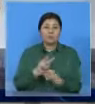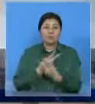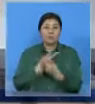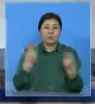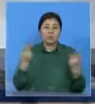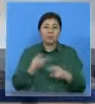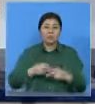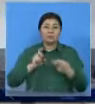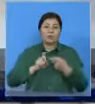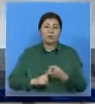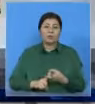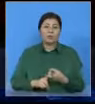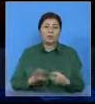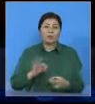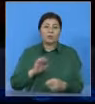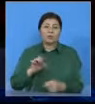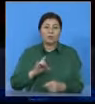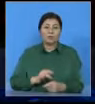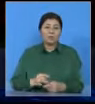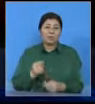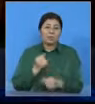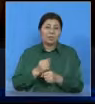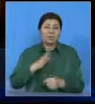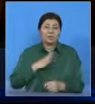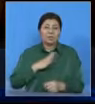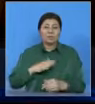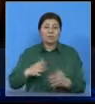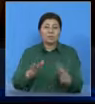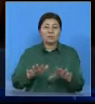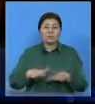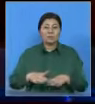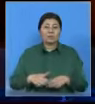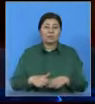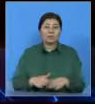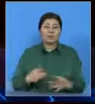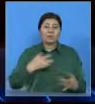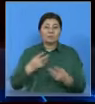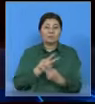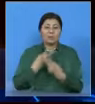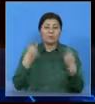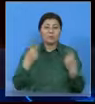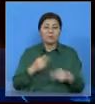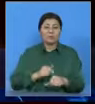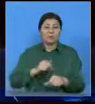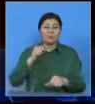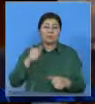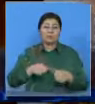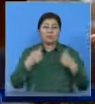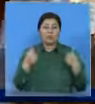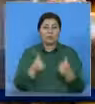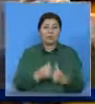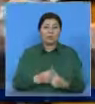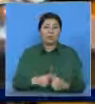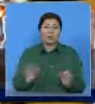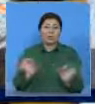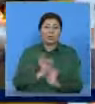соған байланысты осы образ шықты деп ойлаймын. Өнер орталығын толтырған көрермен қойылымды тажылмай көрді. Сырлы сезімге толы махаббат жылдарын